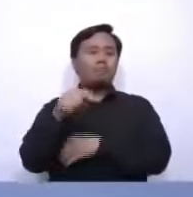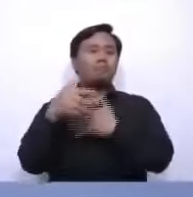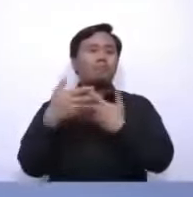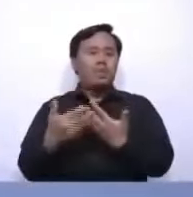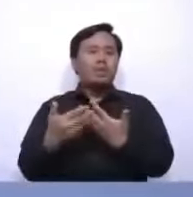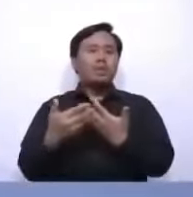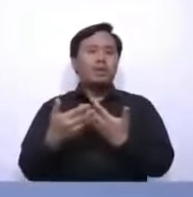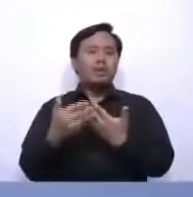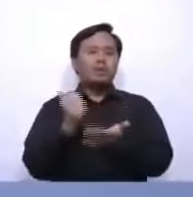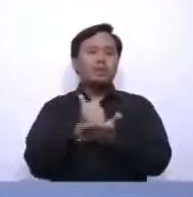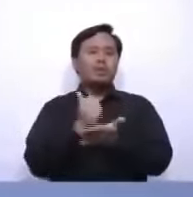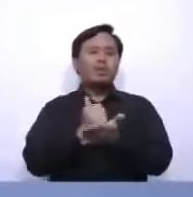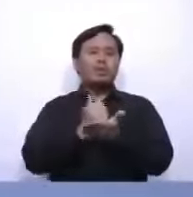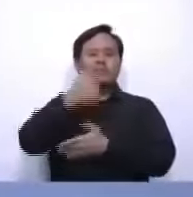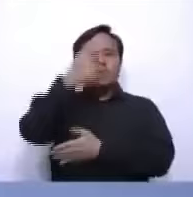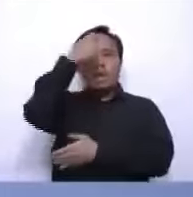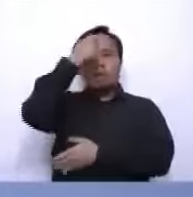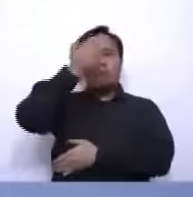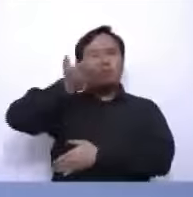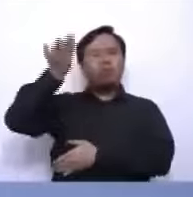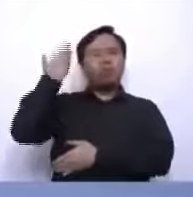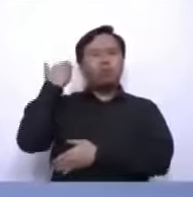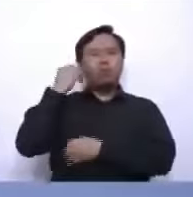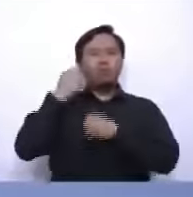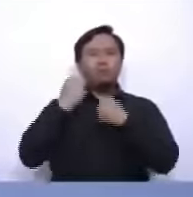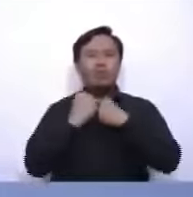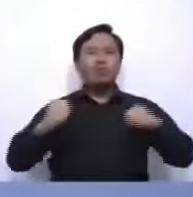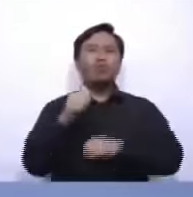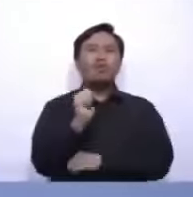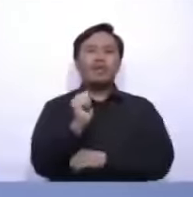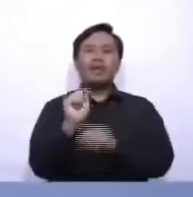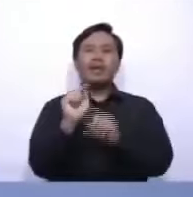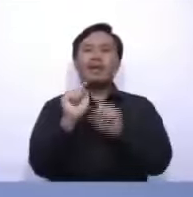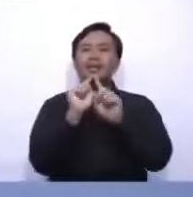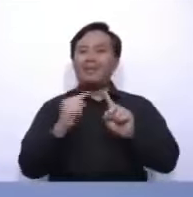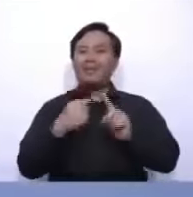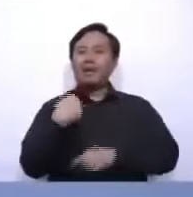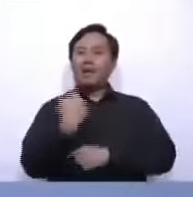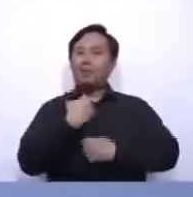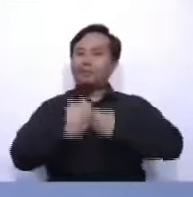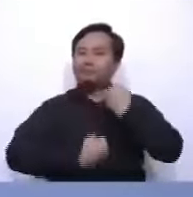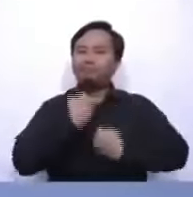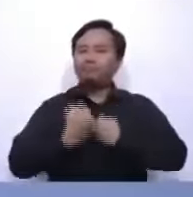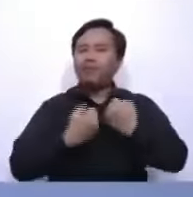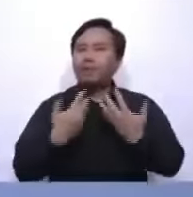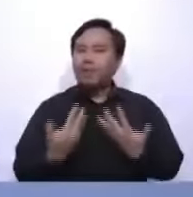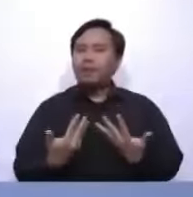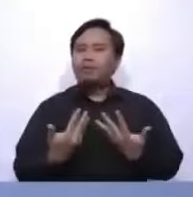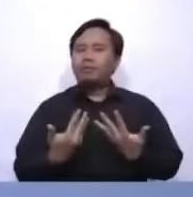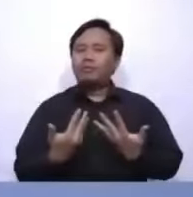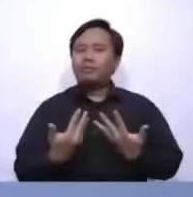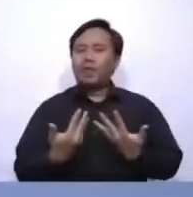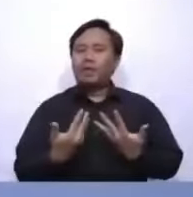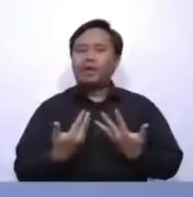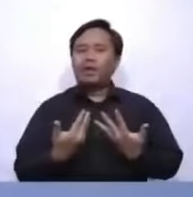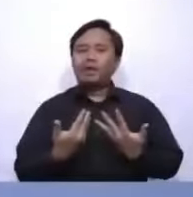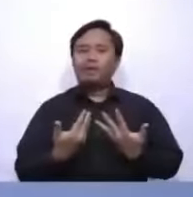sebetulnya penyakit yang lama dan bisa diobati. Tetapi tentu yang harus dilakukan adalah sikap kita adalah yang pertama adalah lingkungan kita yang tidak boleh